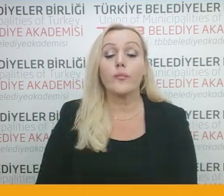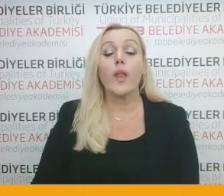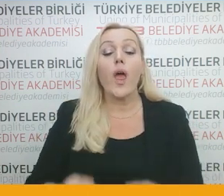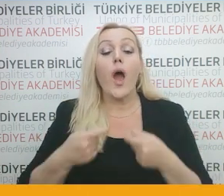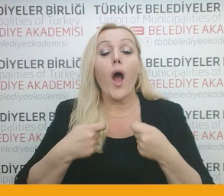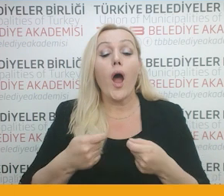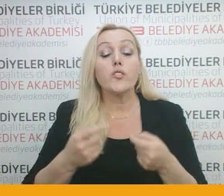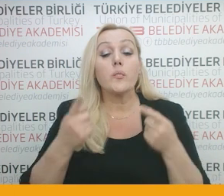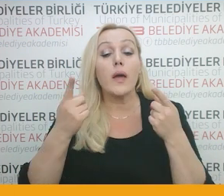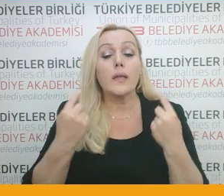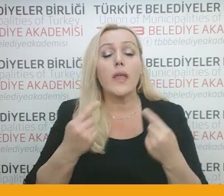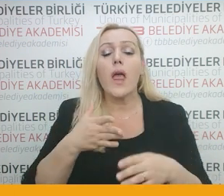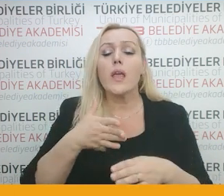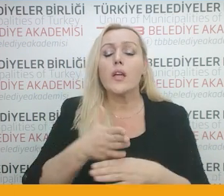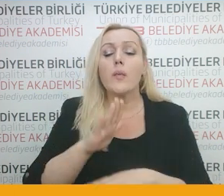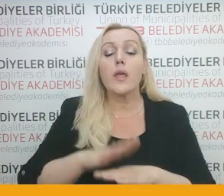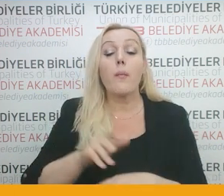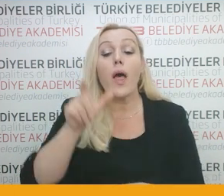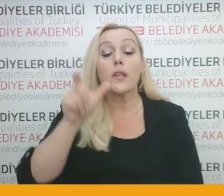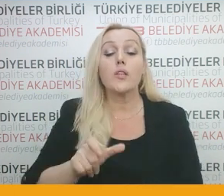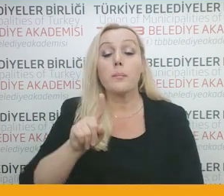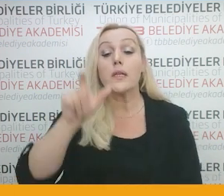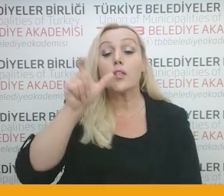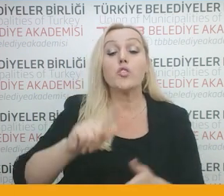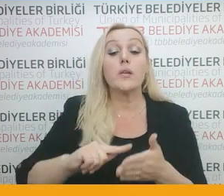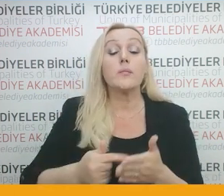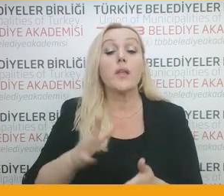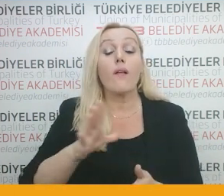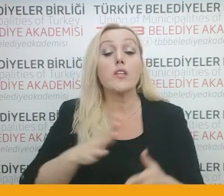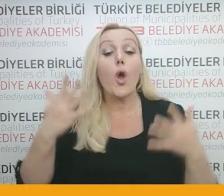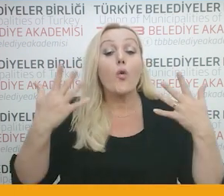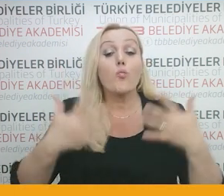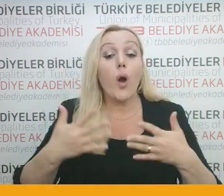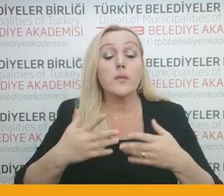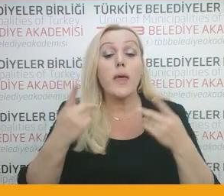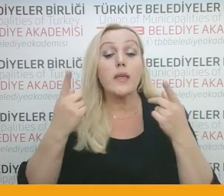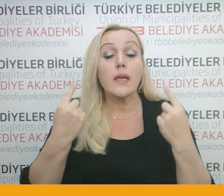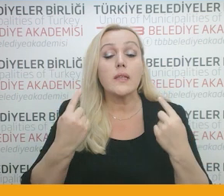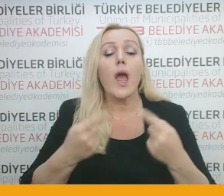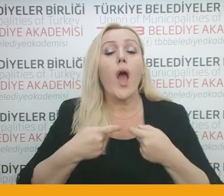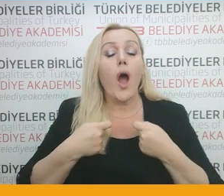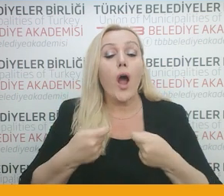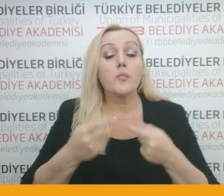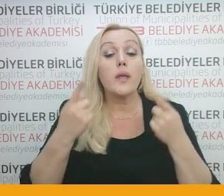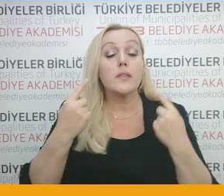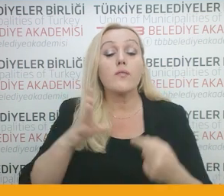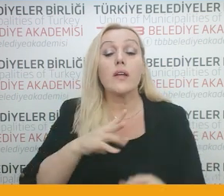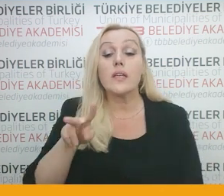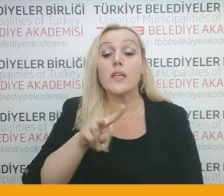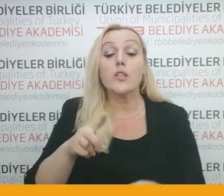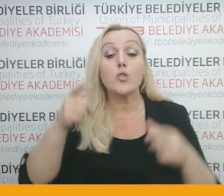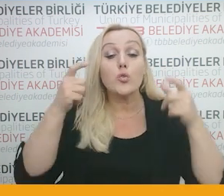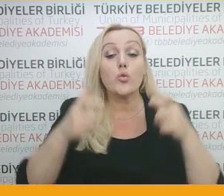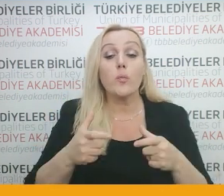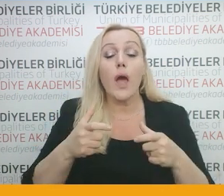Harcama yetkilisi veya gerçekleştirme görevlisinin sadece birinin imzası varsa muhasebe yetkilisi ve harcama yetkilisi imza attıysa bu ikisi sorumlu. Muhasebe yetkilisi ve